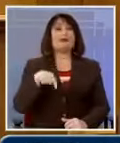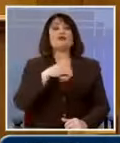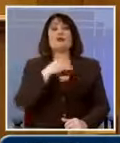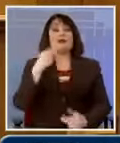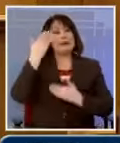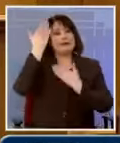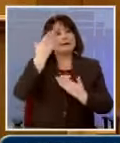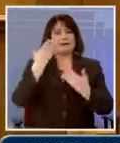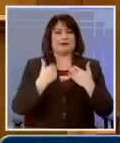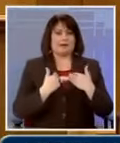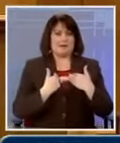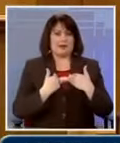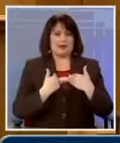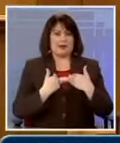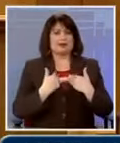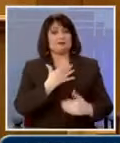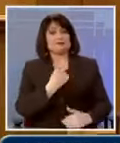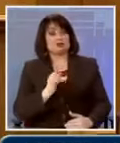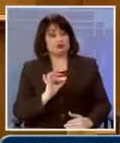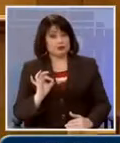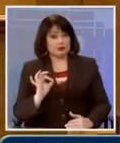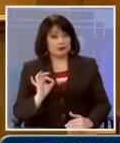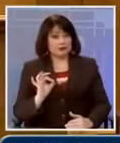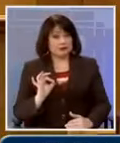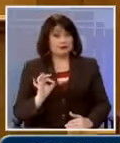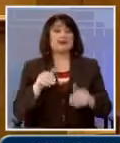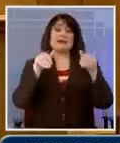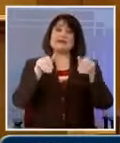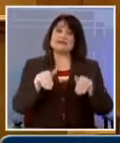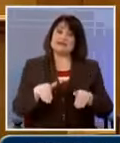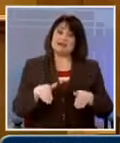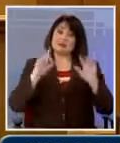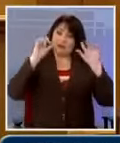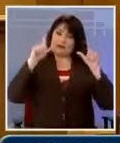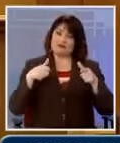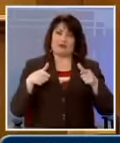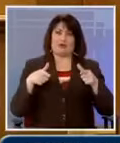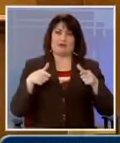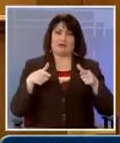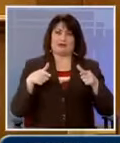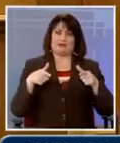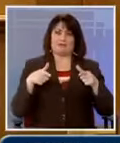δέσμευση αυτή είναι θέμα τιμής, αξιοπιστίας και σεβασμού της δημοκρατίας.